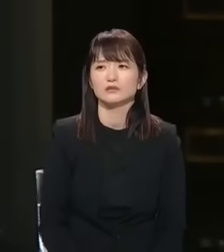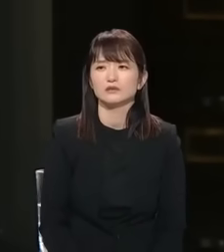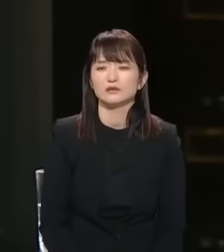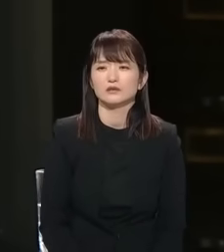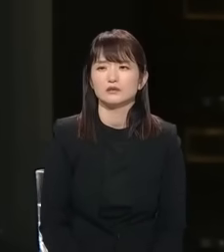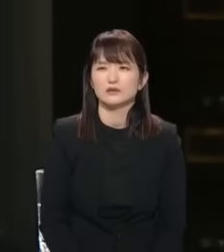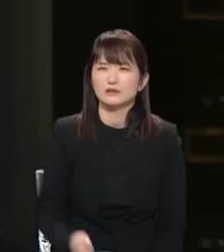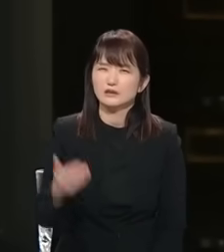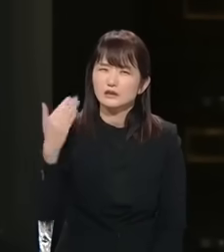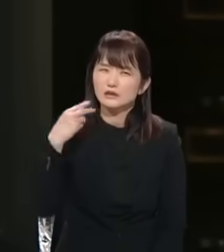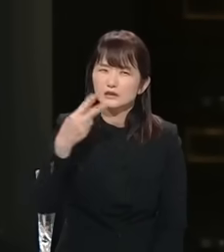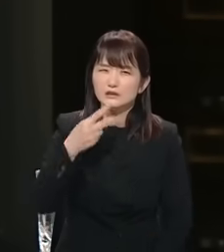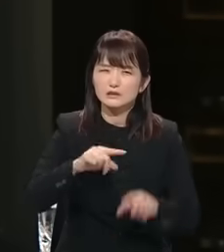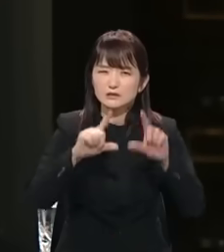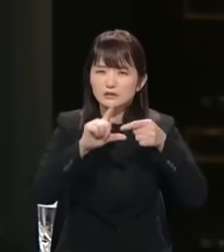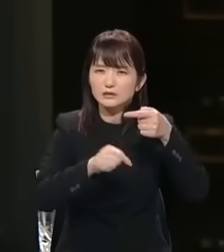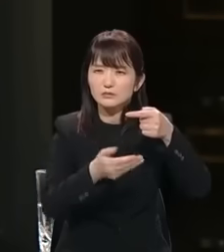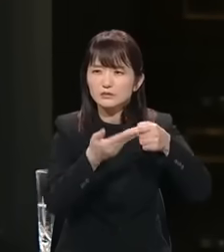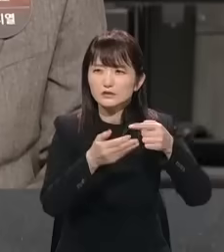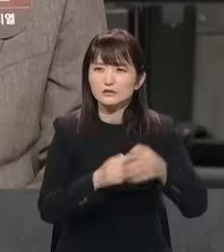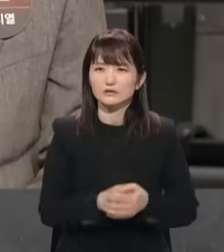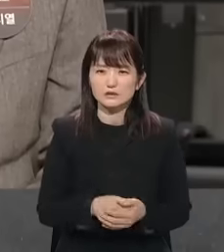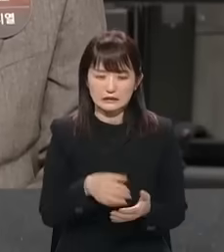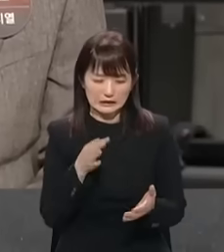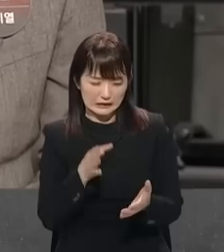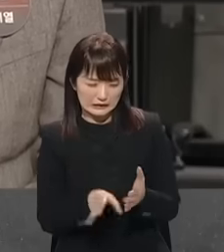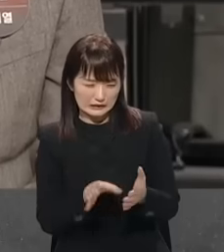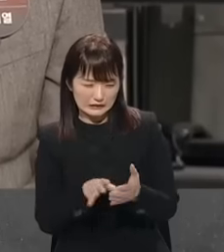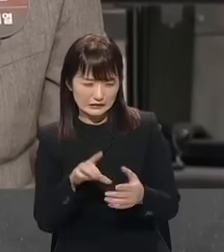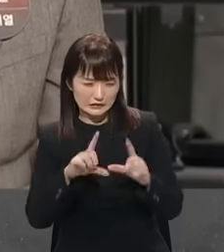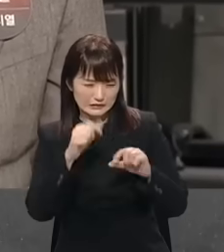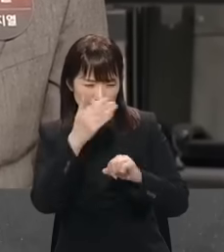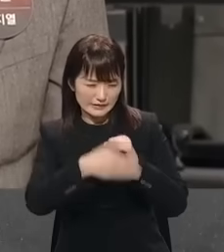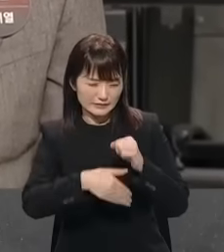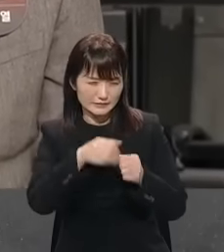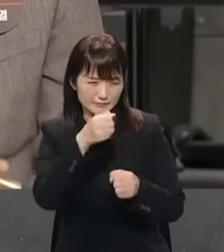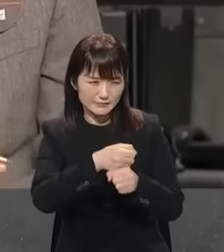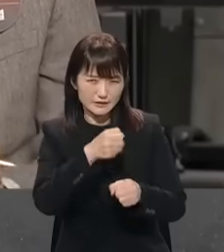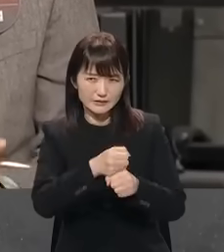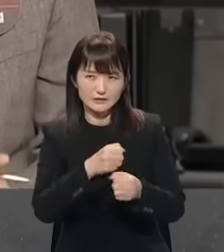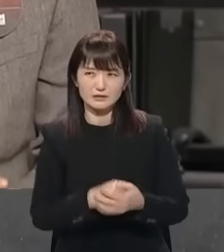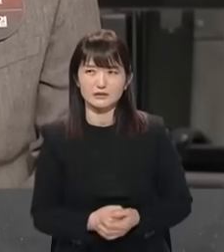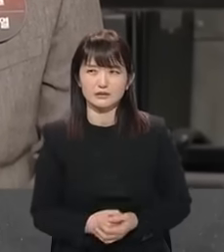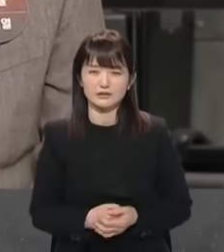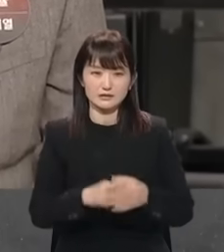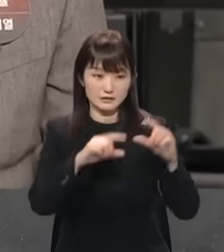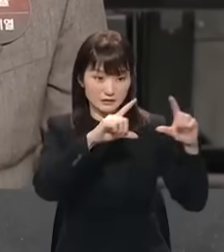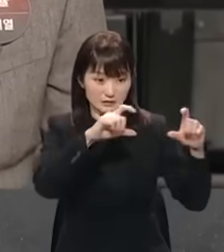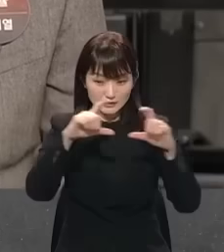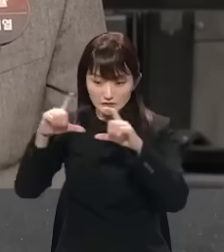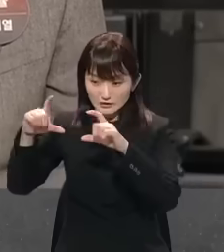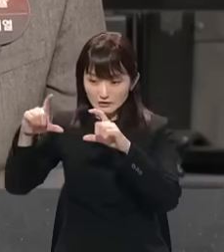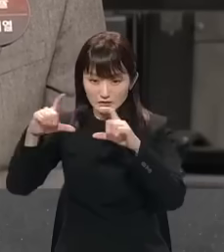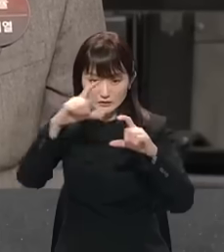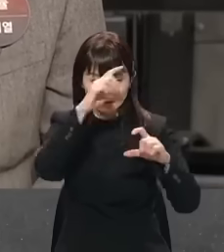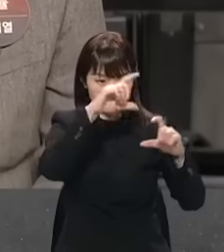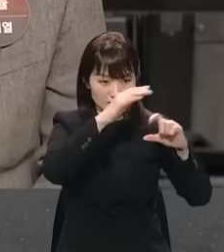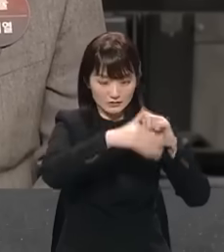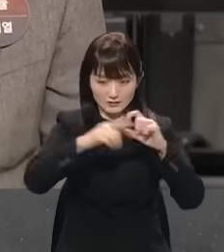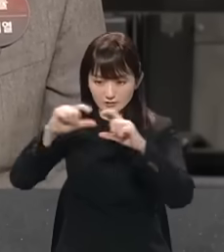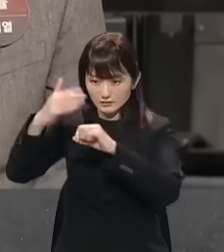예전에 2000년대 초반 막 뭐 엽기 사진만 뭐 이러면서 합성 조악하게 합성하다 그게 아니에요 요즘은